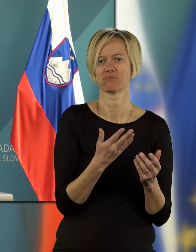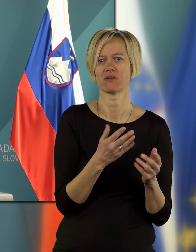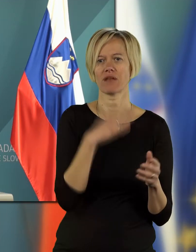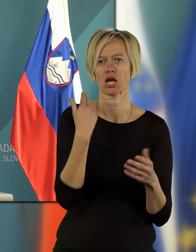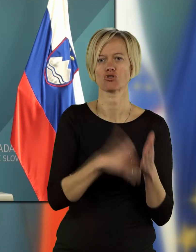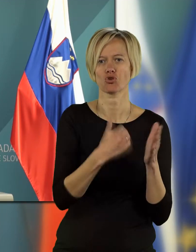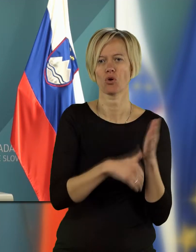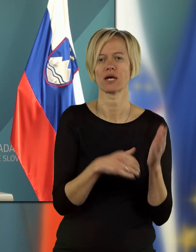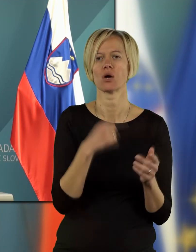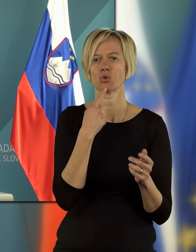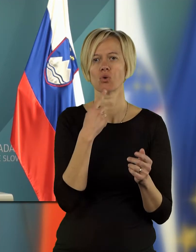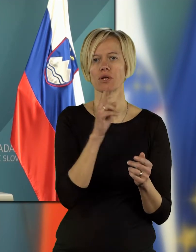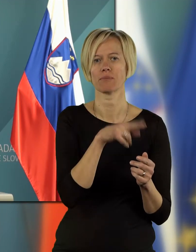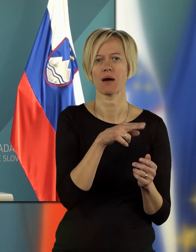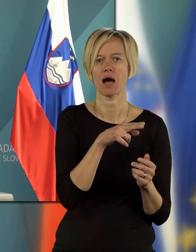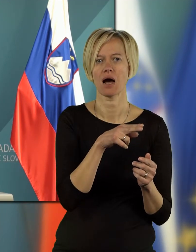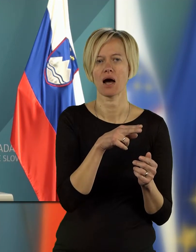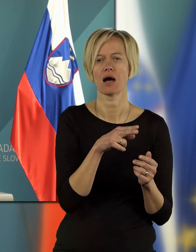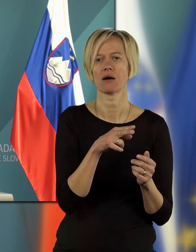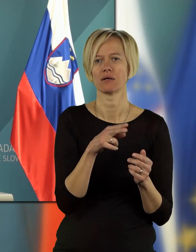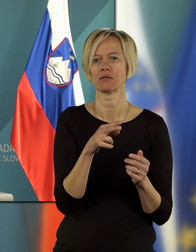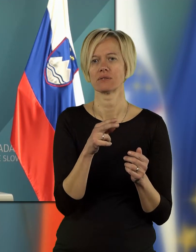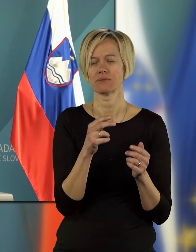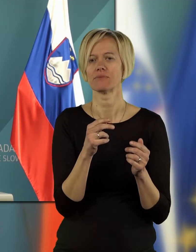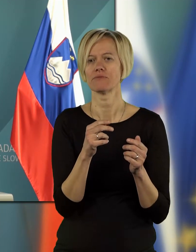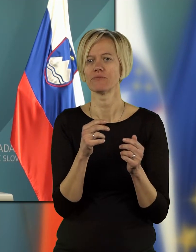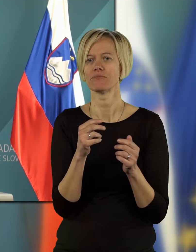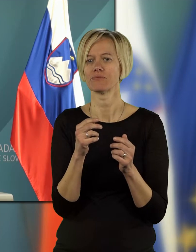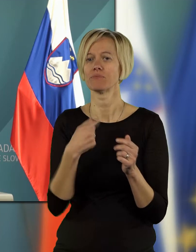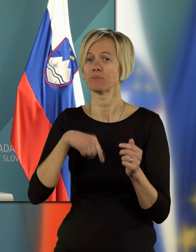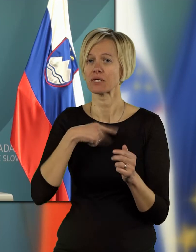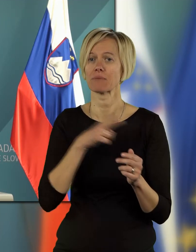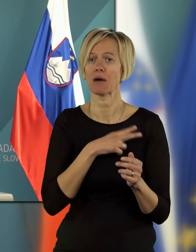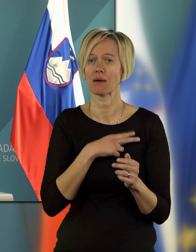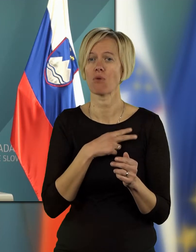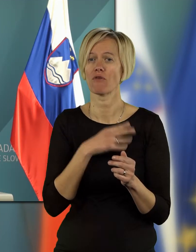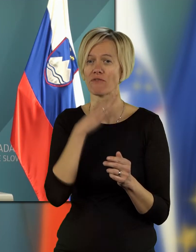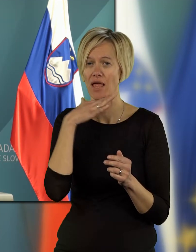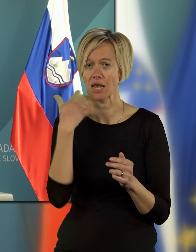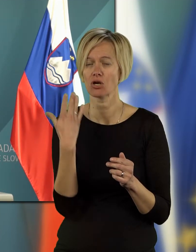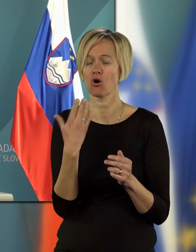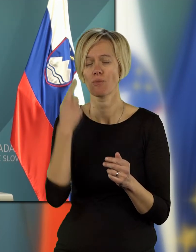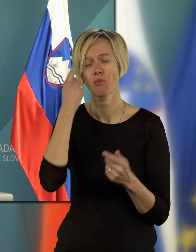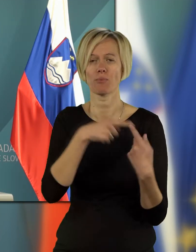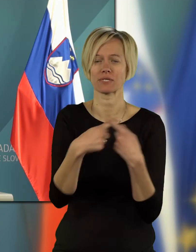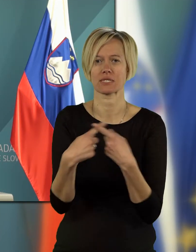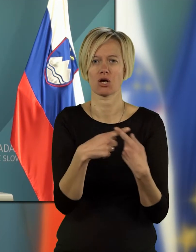plače nekje 1000 evrov in višje, tako da mi imamo tukaj kar veliko